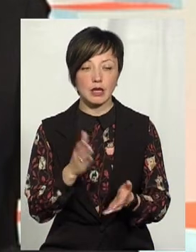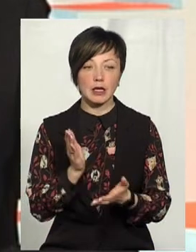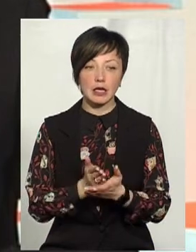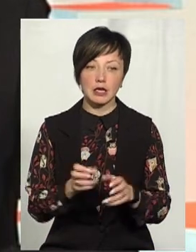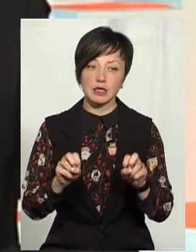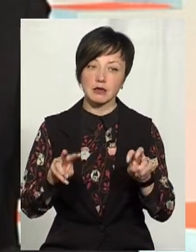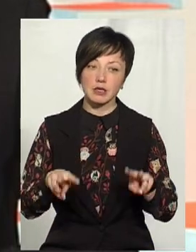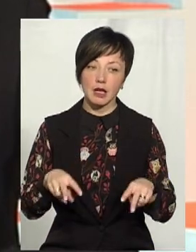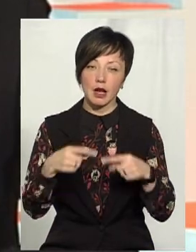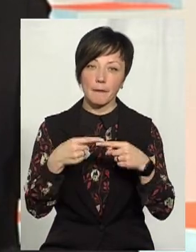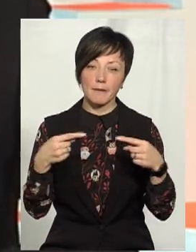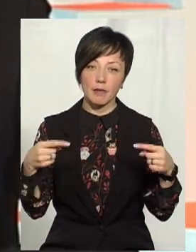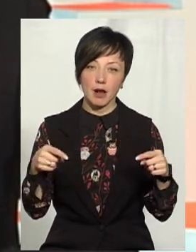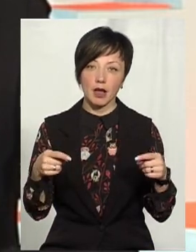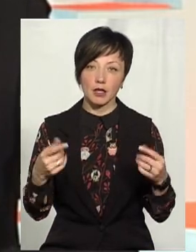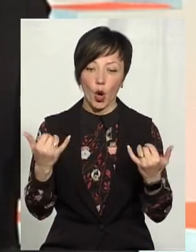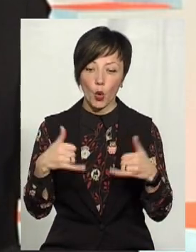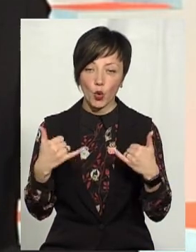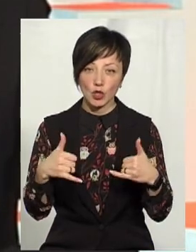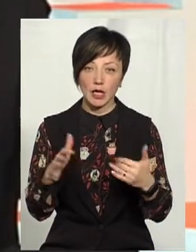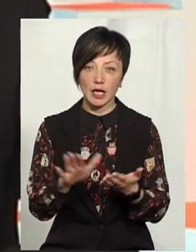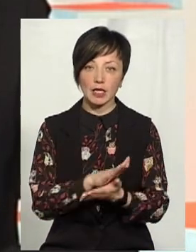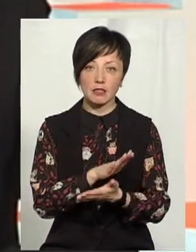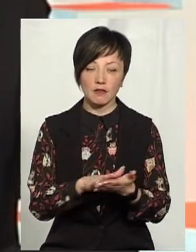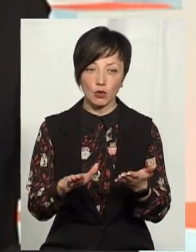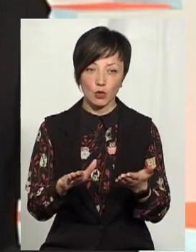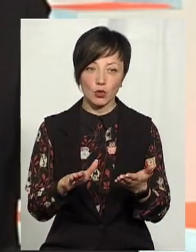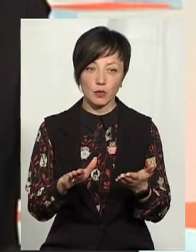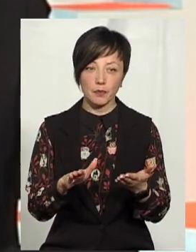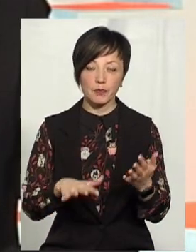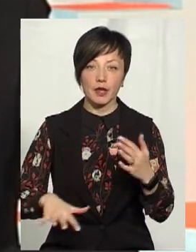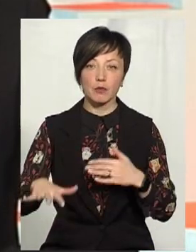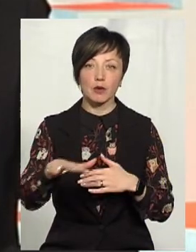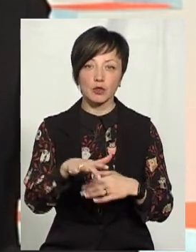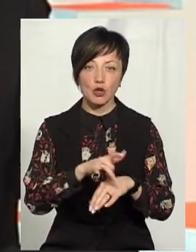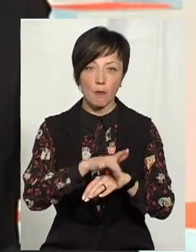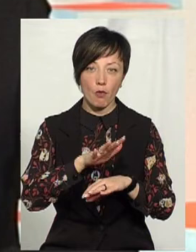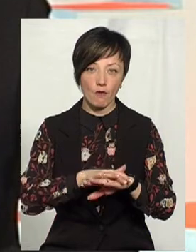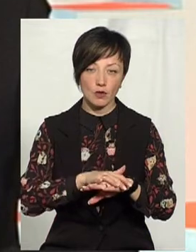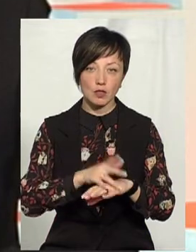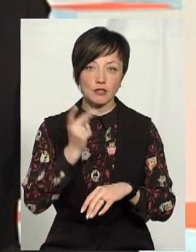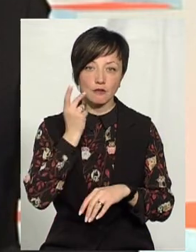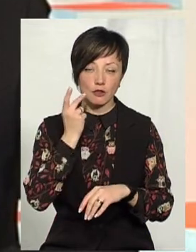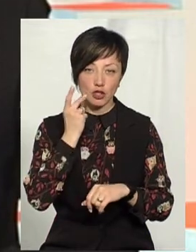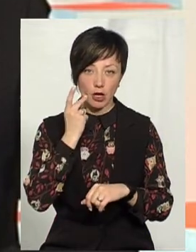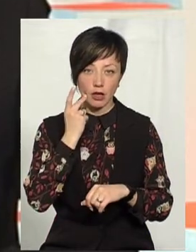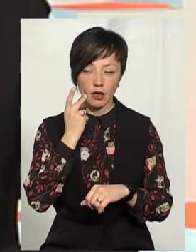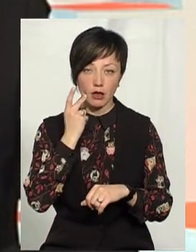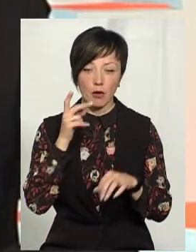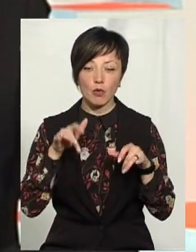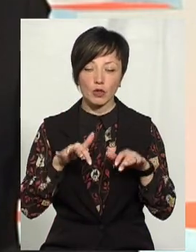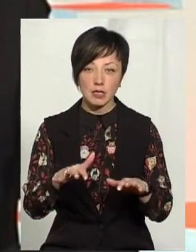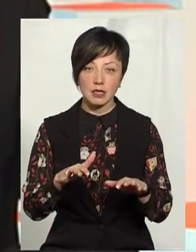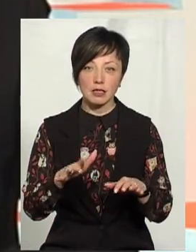спеціальні препарати, розчини, якими дезінфікують приміщення повністю. Зазвичай в